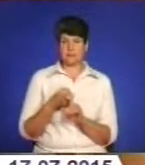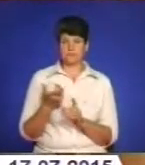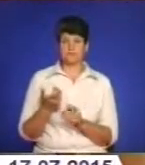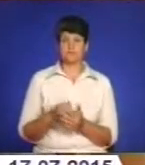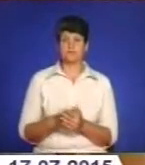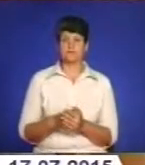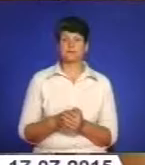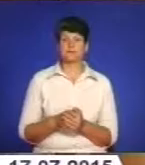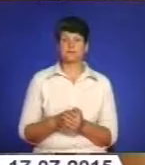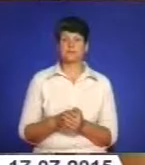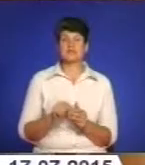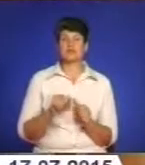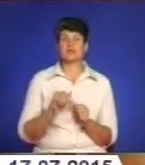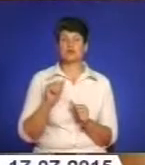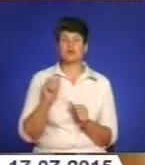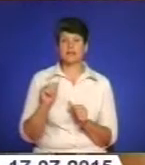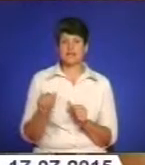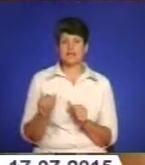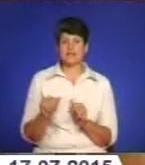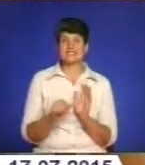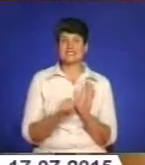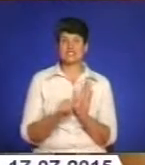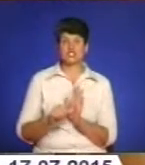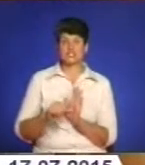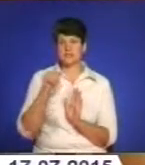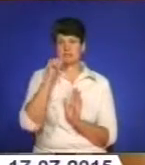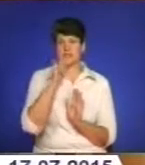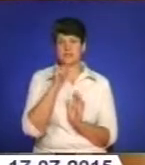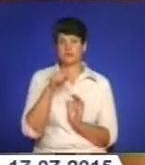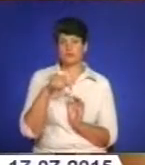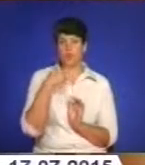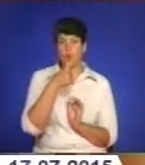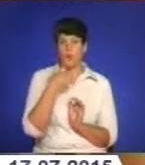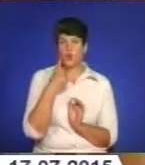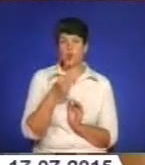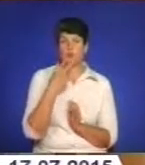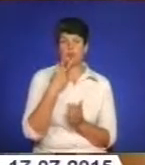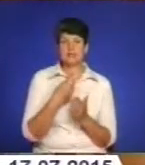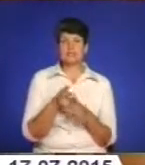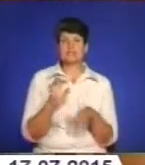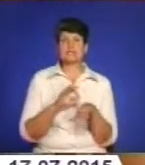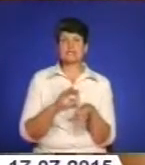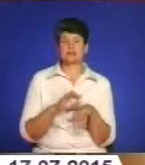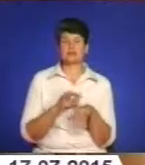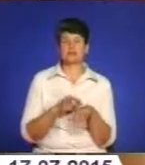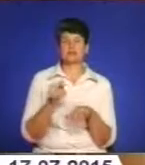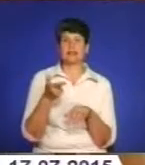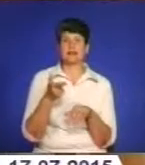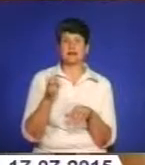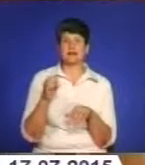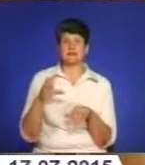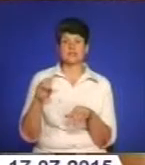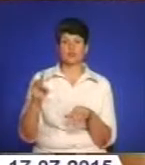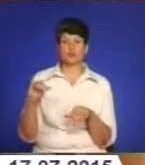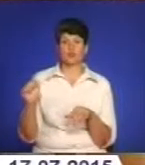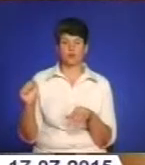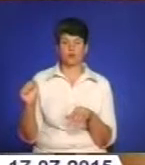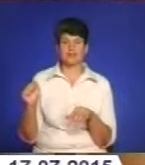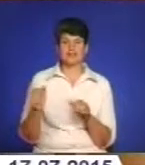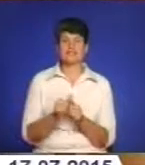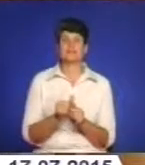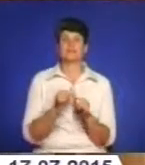гастроентероколітами. Зокрема, за 6 місяців поточного року показник захворюваності на гастроентероколіти